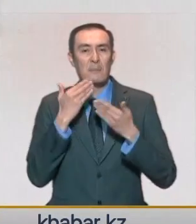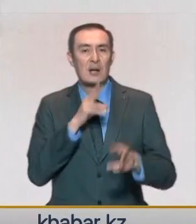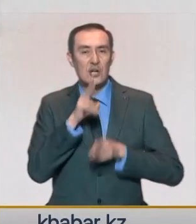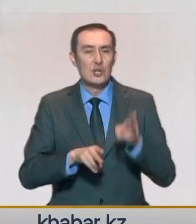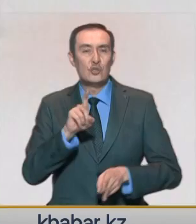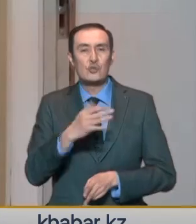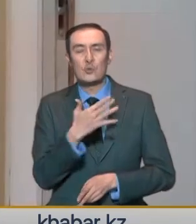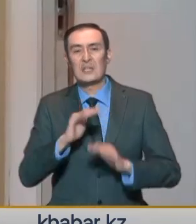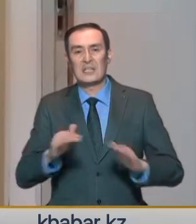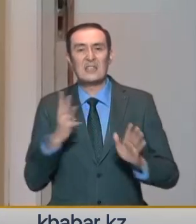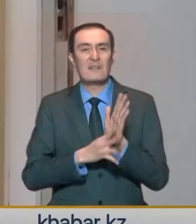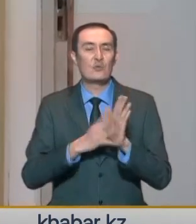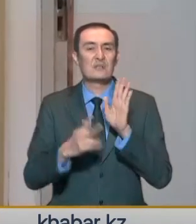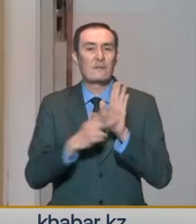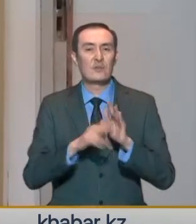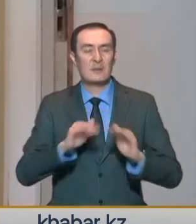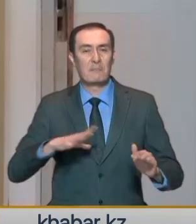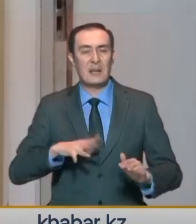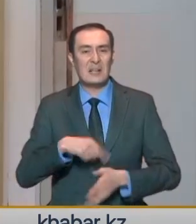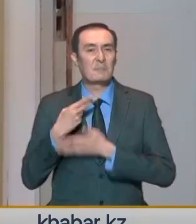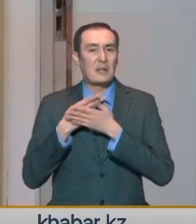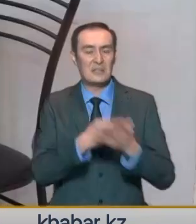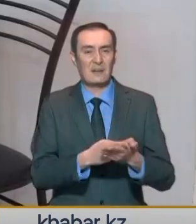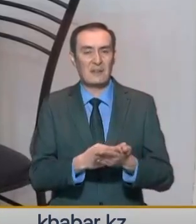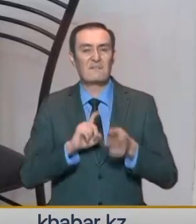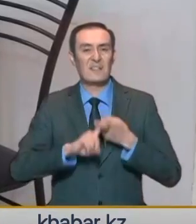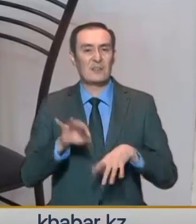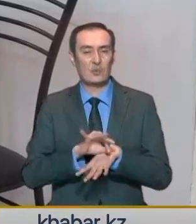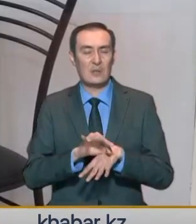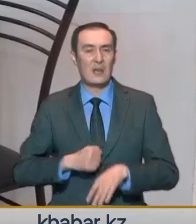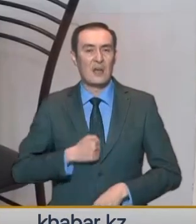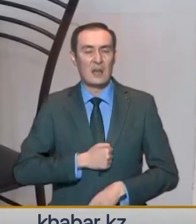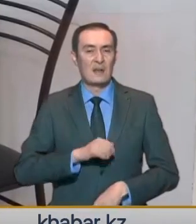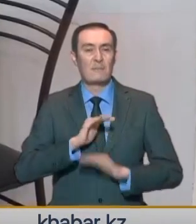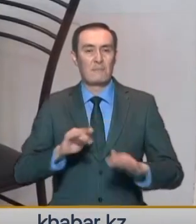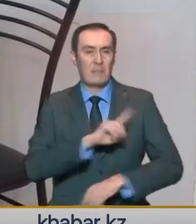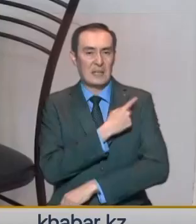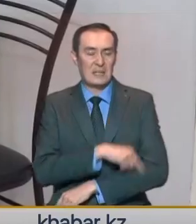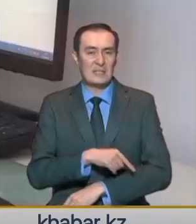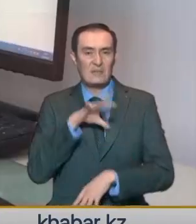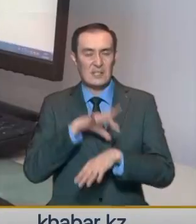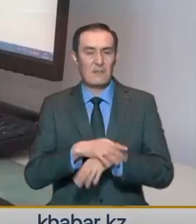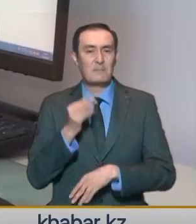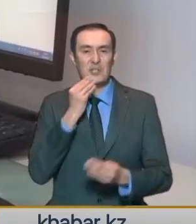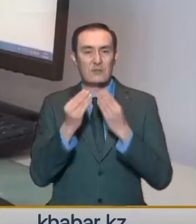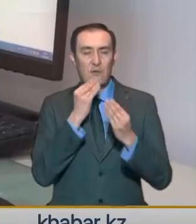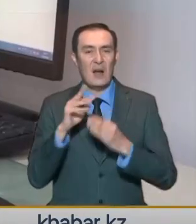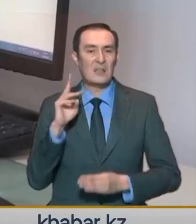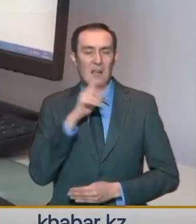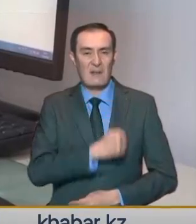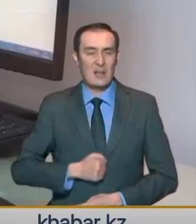обратились сотни детей. 98 учащихся были госпитализированы в инфекционное отделение детской больницы с симптомами пищевого